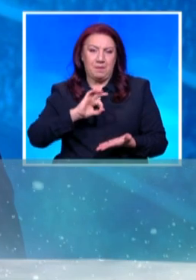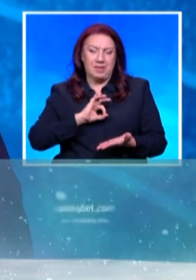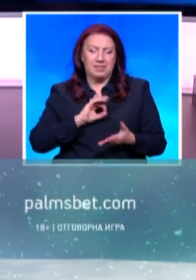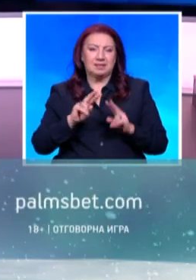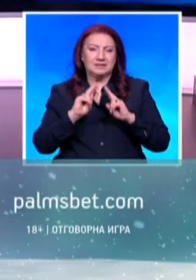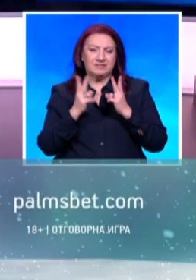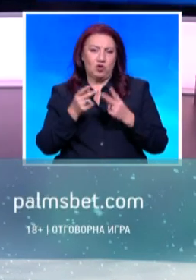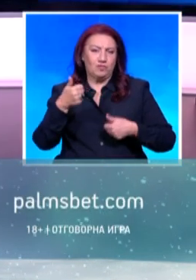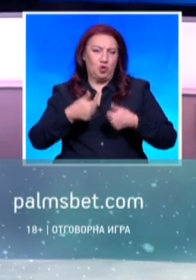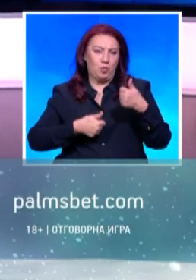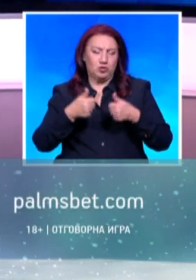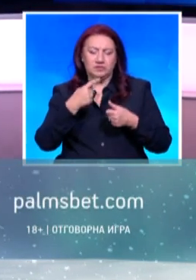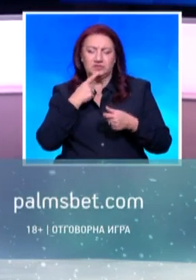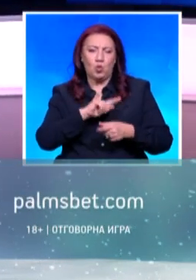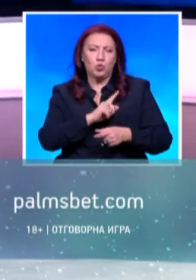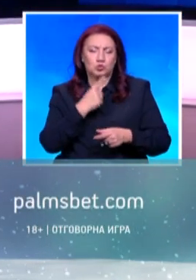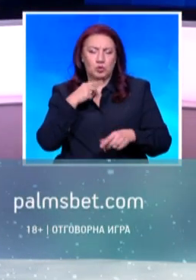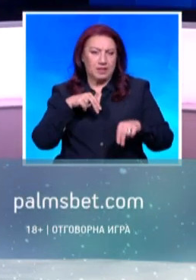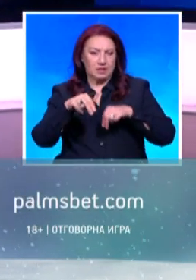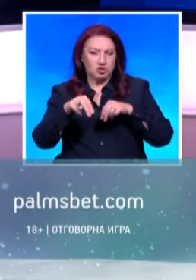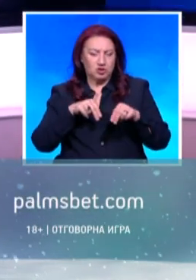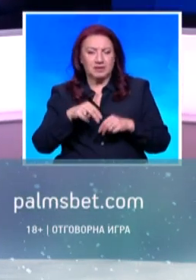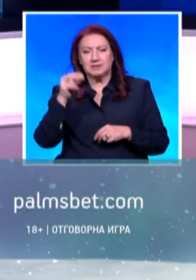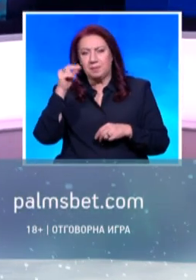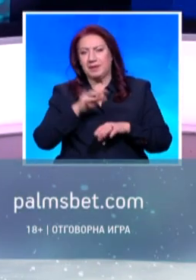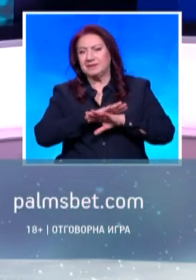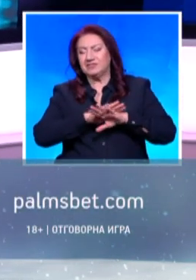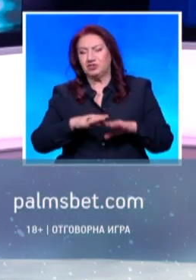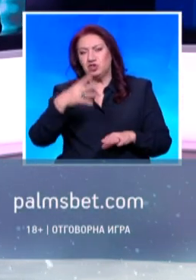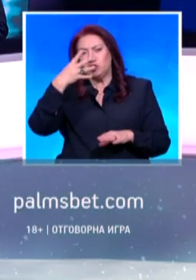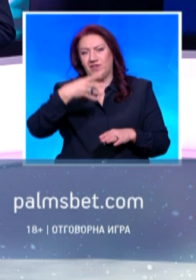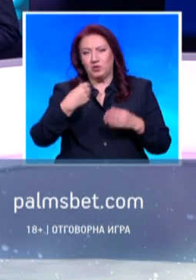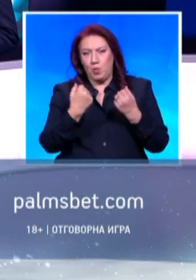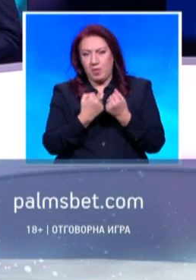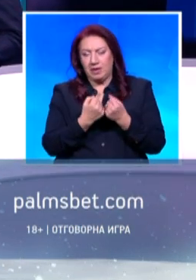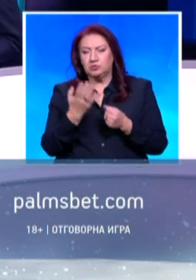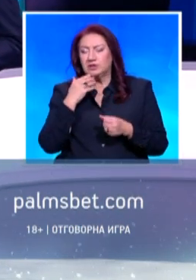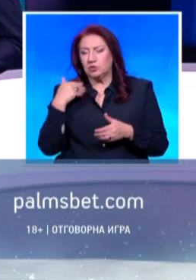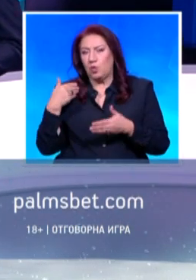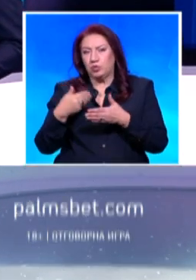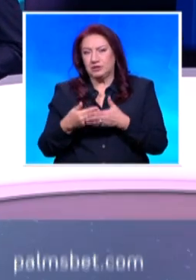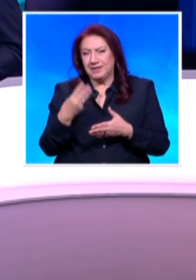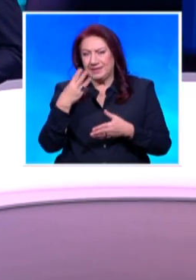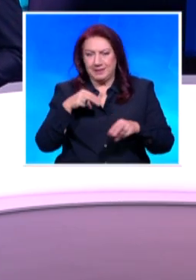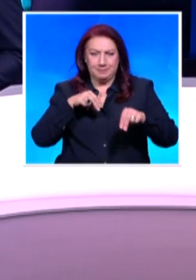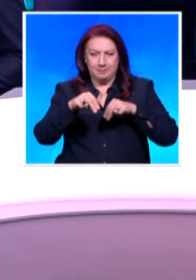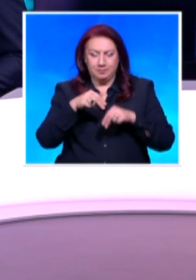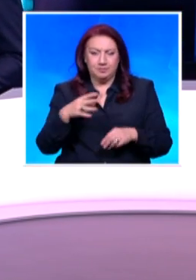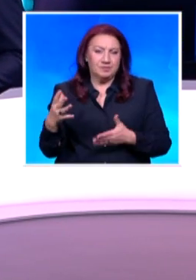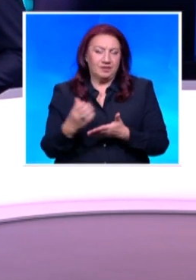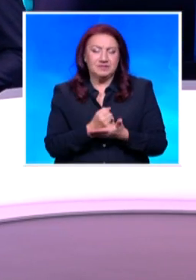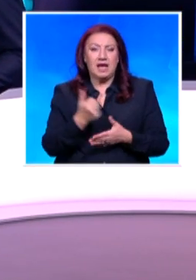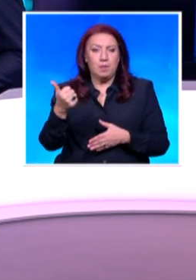шахмат. Българката завърши на четвърта позиция на шампионата на планетата в Узбекистан, след като в последните три партии постигна победа и две